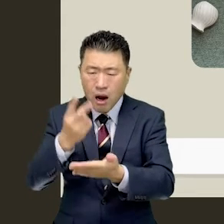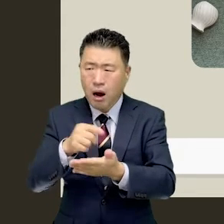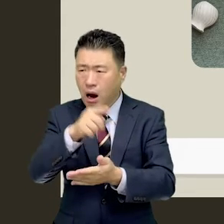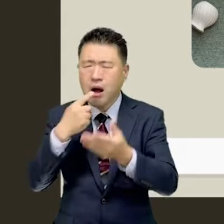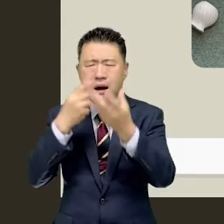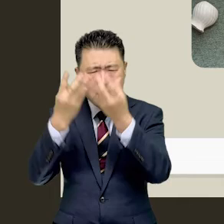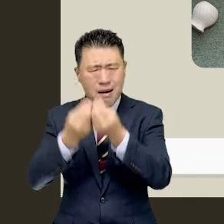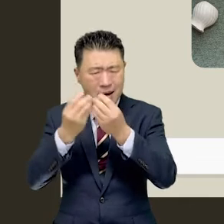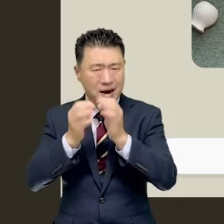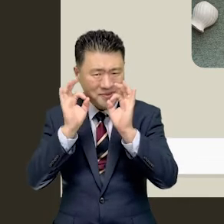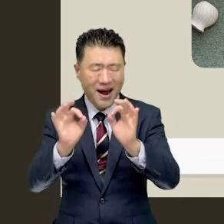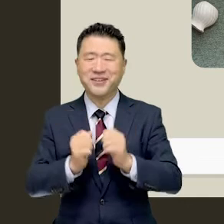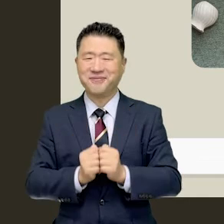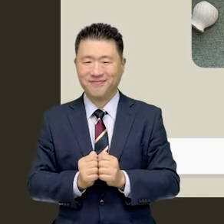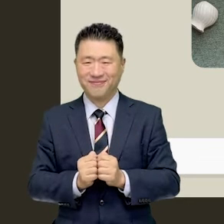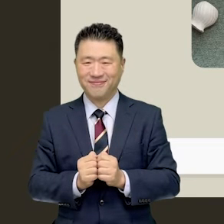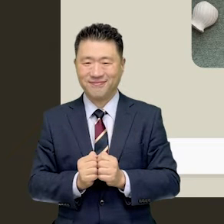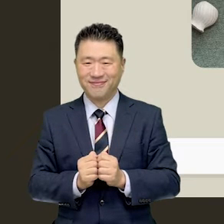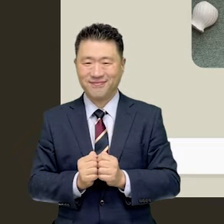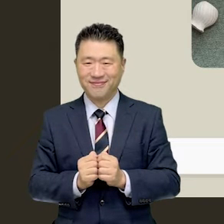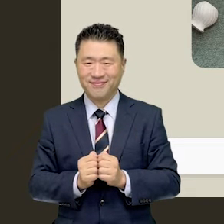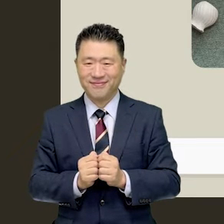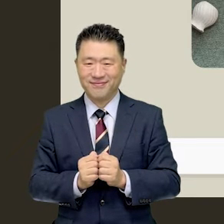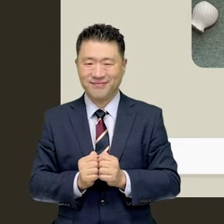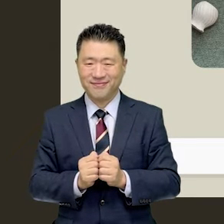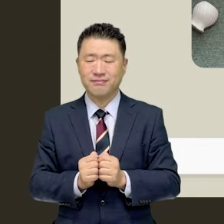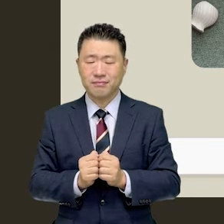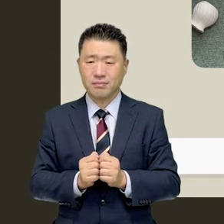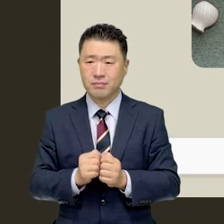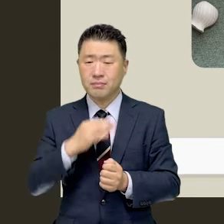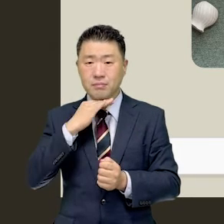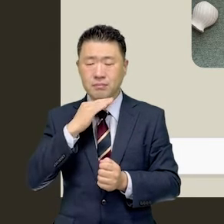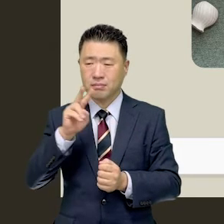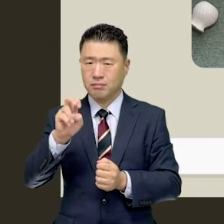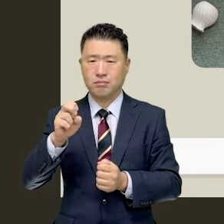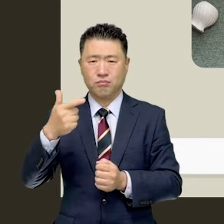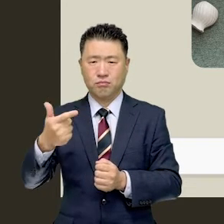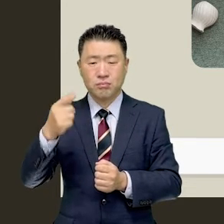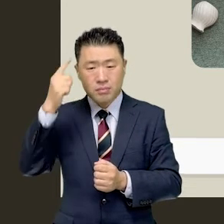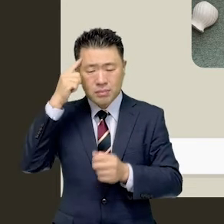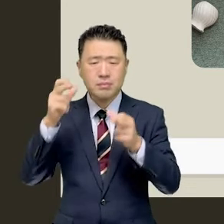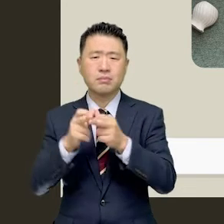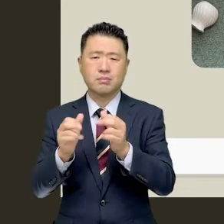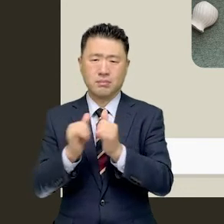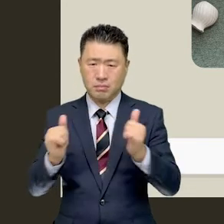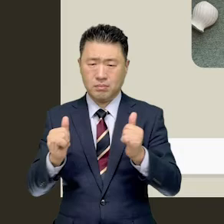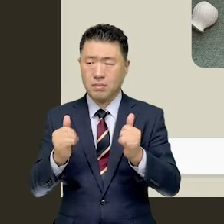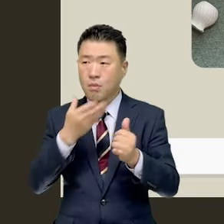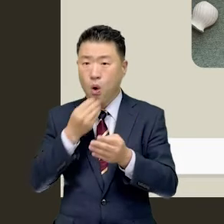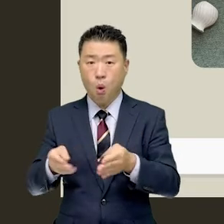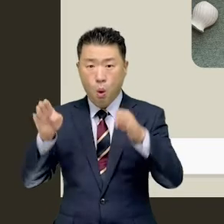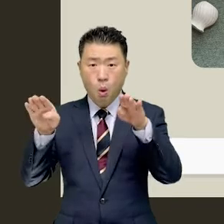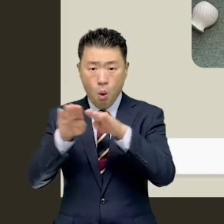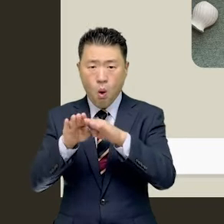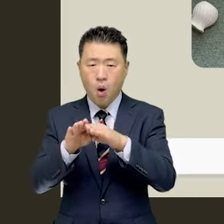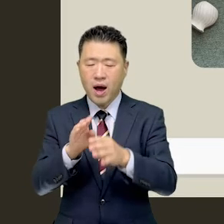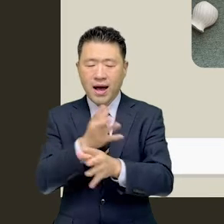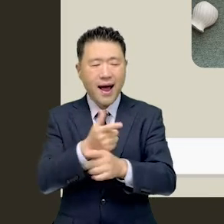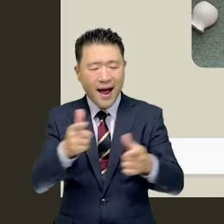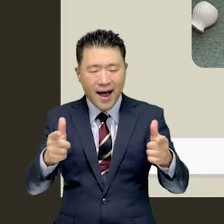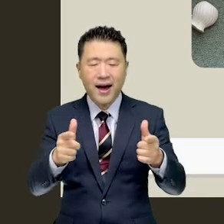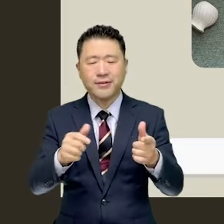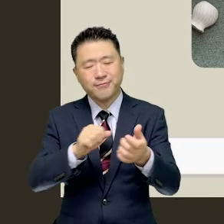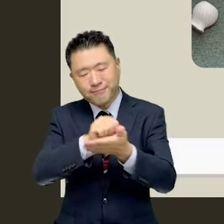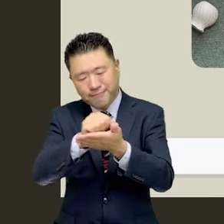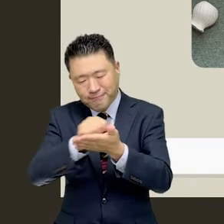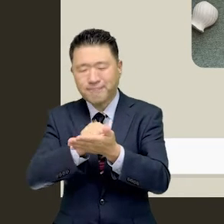사례를 함께 살펴보겠습니다. 먼저 26세의 정신장애인으로 장애인복지관에서 장난감 정리와 소독